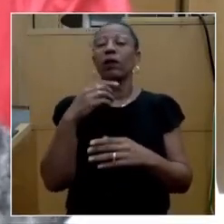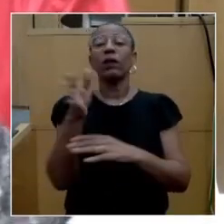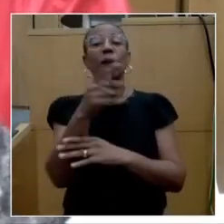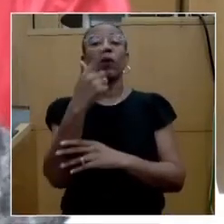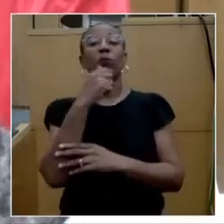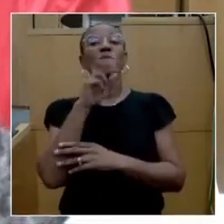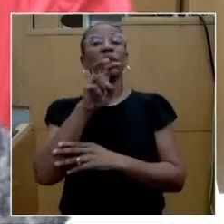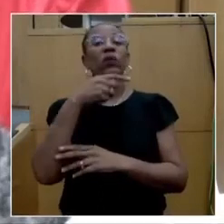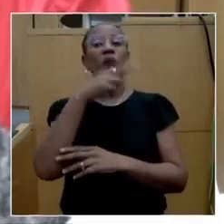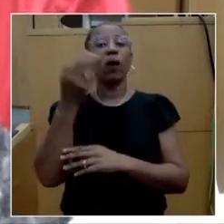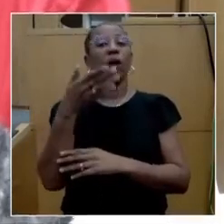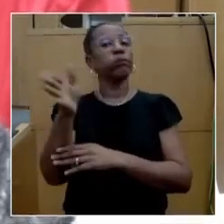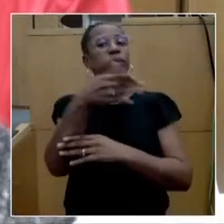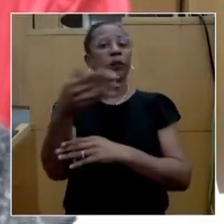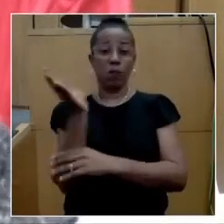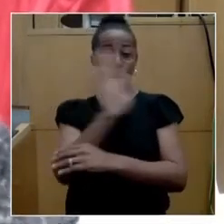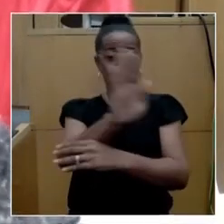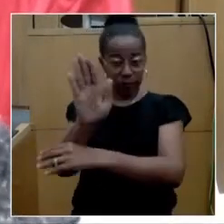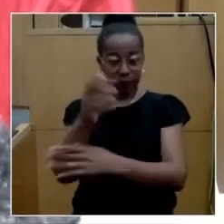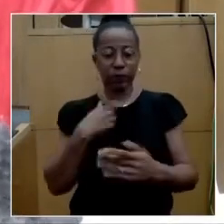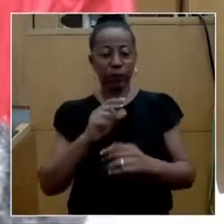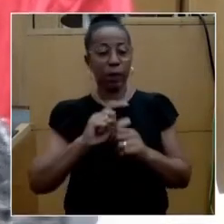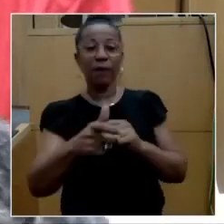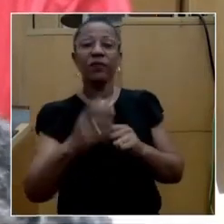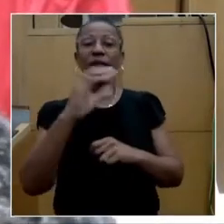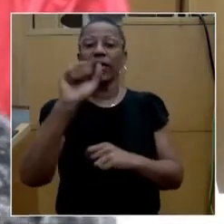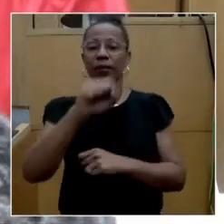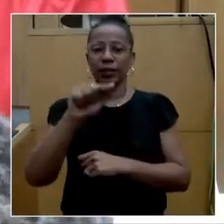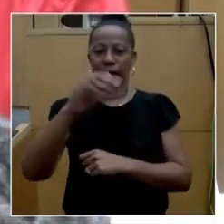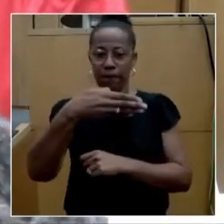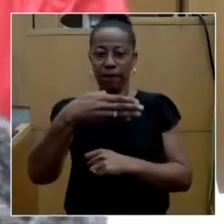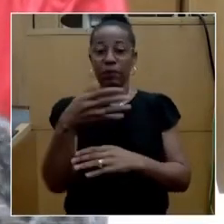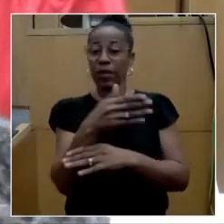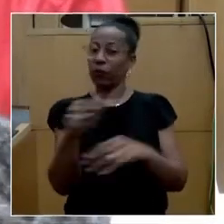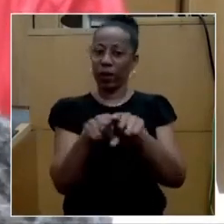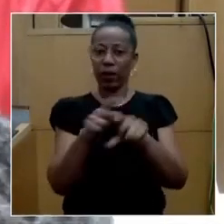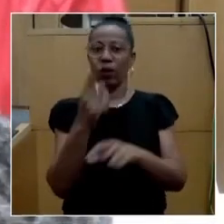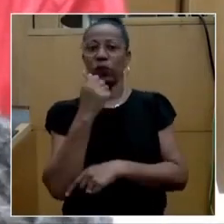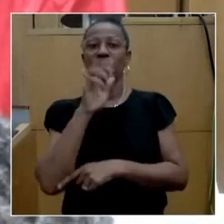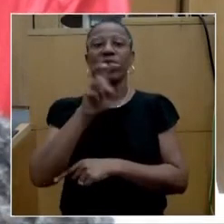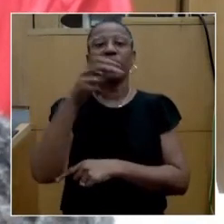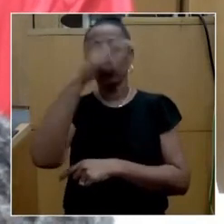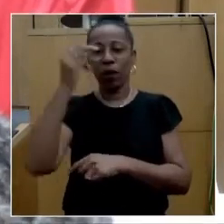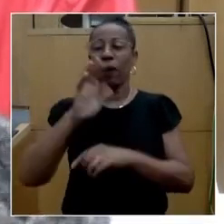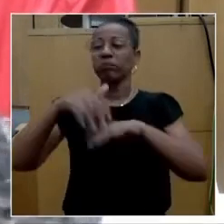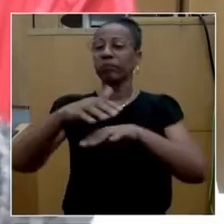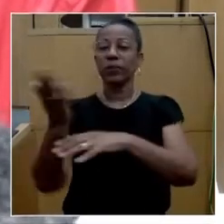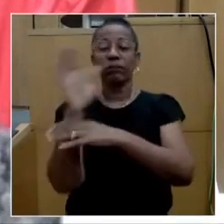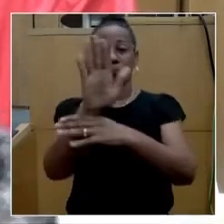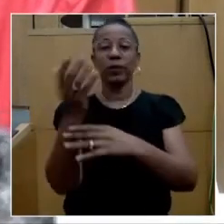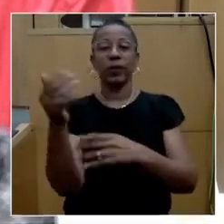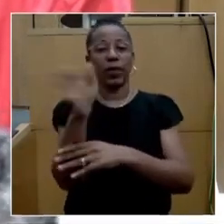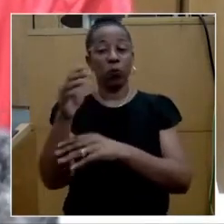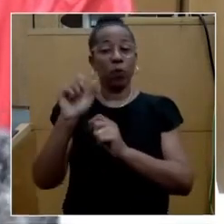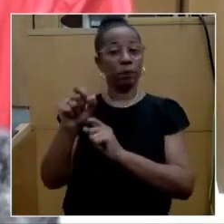brandi. Plus tard, à la CSTM, c'est le drapeau rouge-vert-noir que nous avons brandi dans les manifestations. Donc,